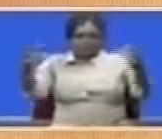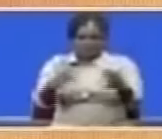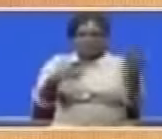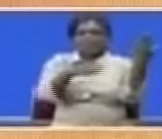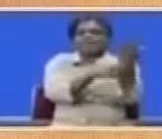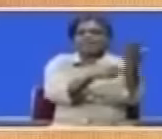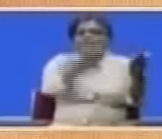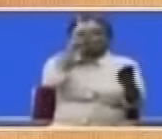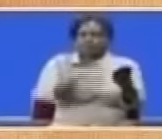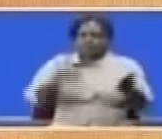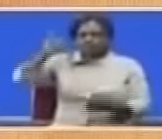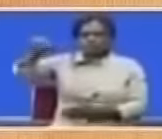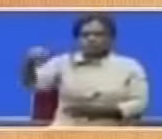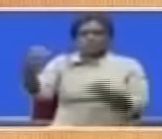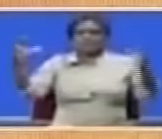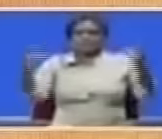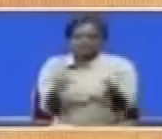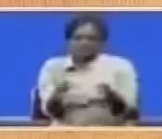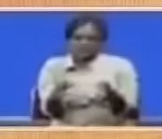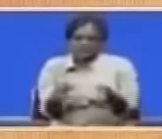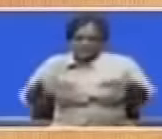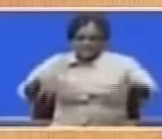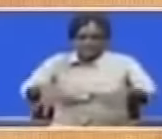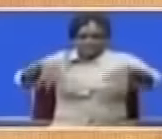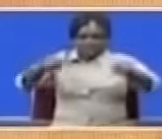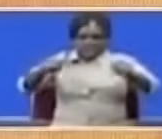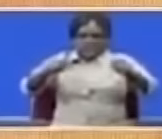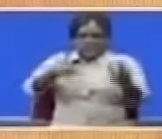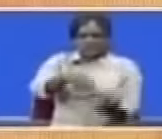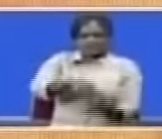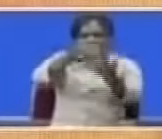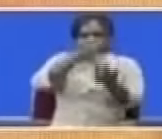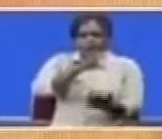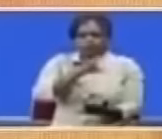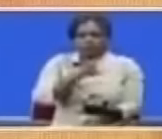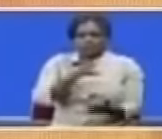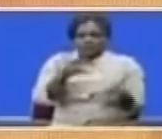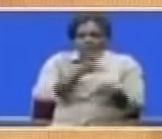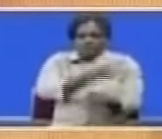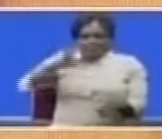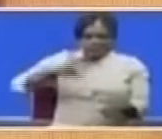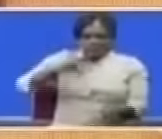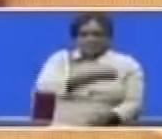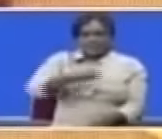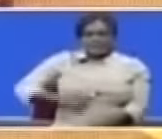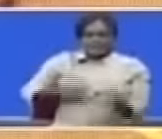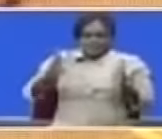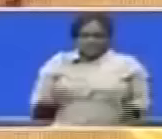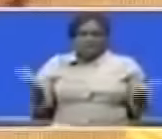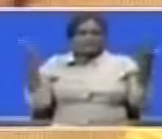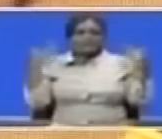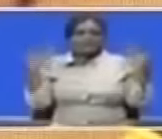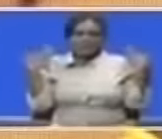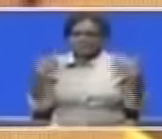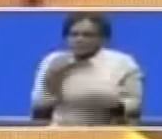kwa jina la Jubilee Party. Kulingana na mwenyekiti wa kamati maalum ya chama hicho ambaye pia ni seneta wa Meru Kiraitu